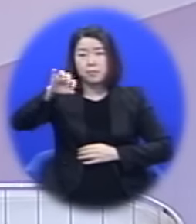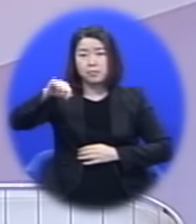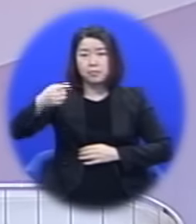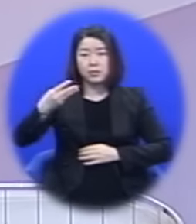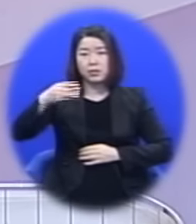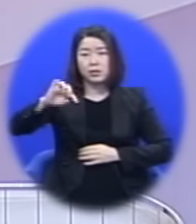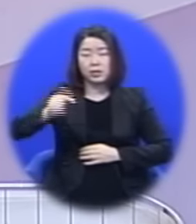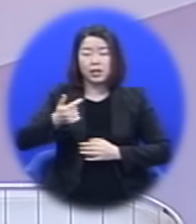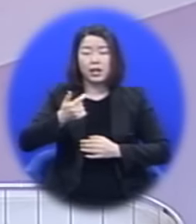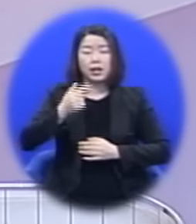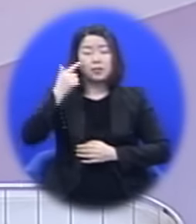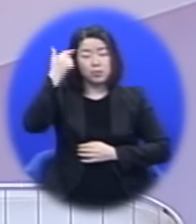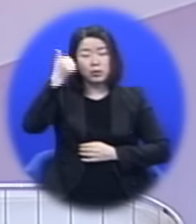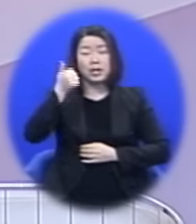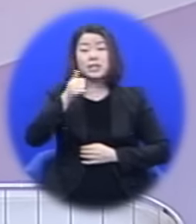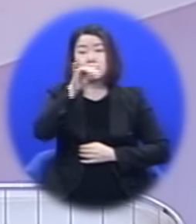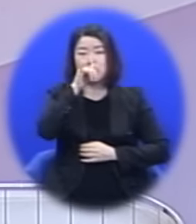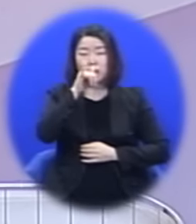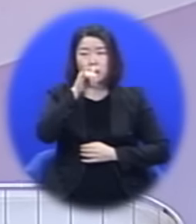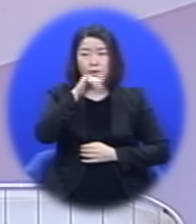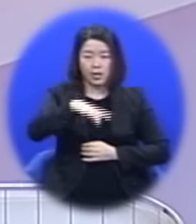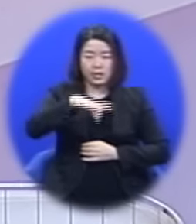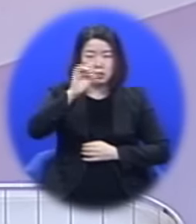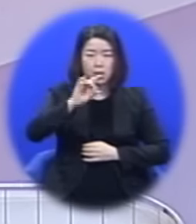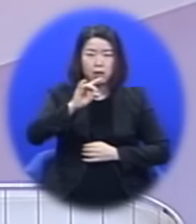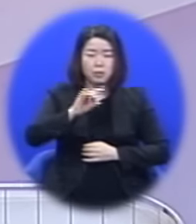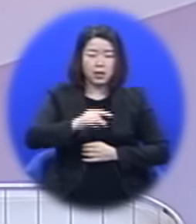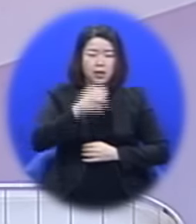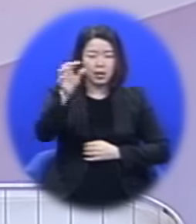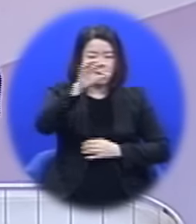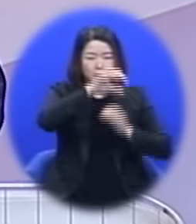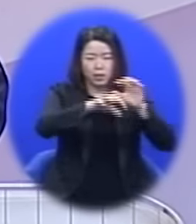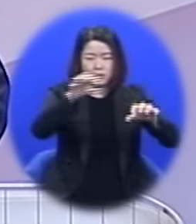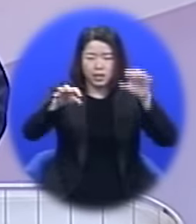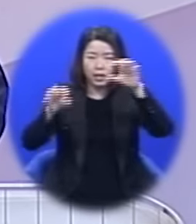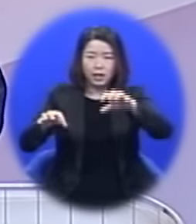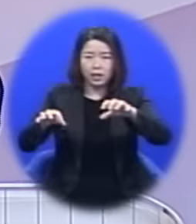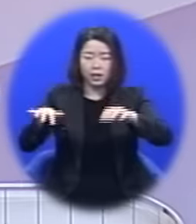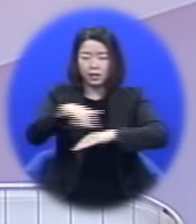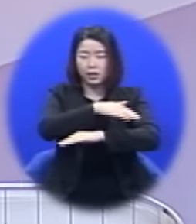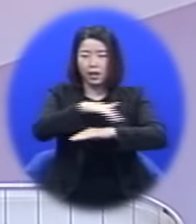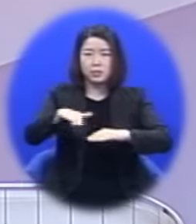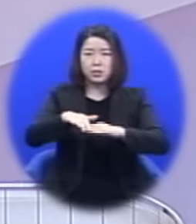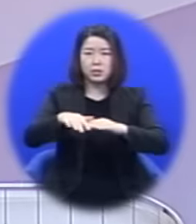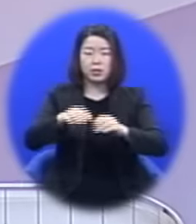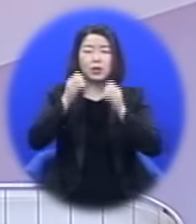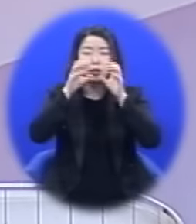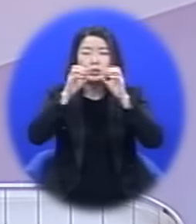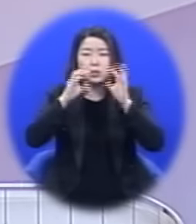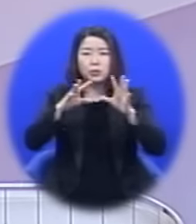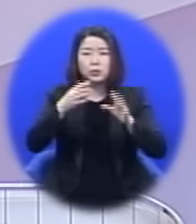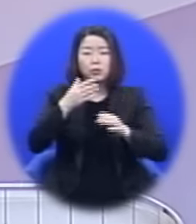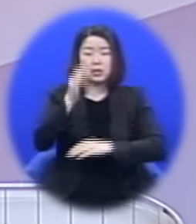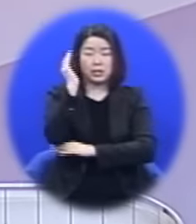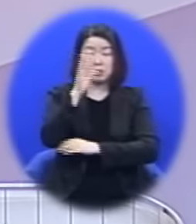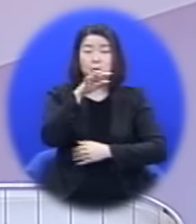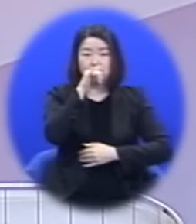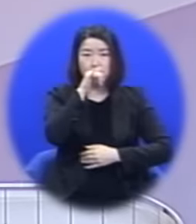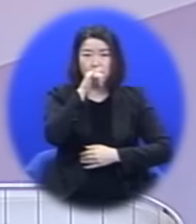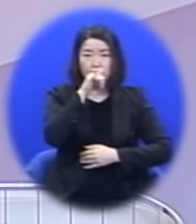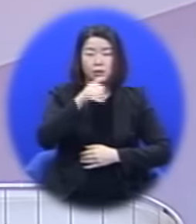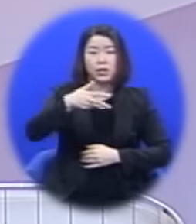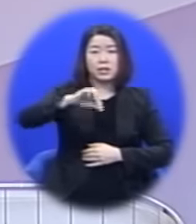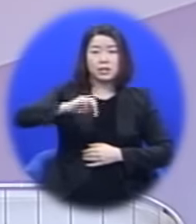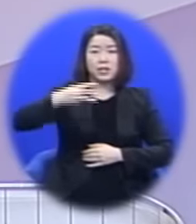그들은 초창기에 같이 전 세계를 다니면서 복음전도 집회를 같이 했었습니다. 찰스 템플턴 목사님도 말씀의